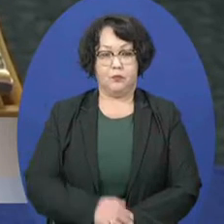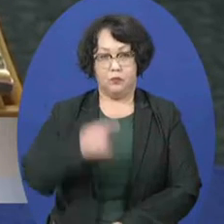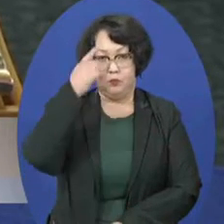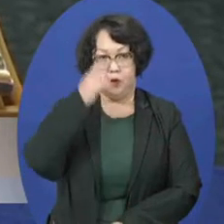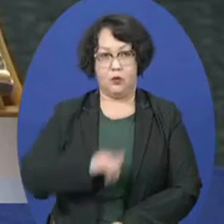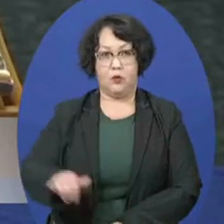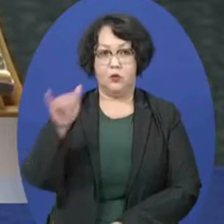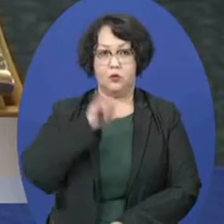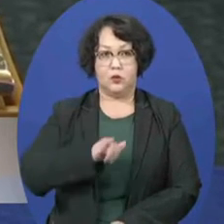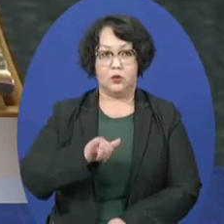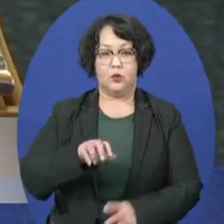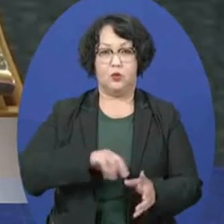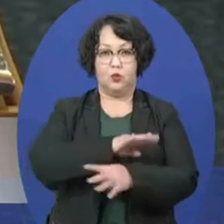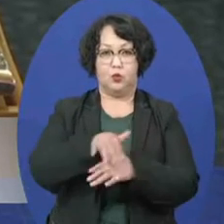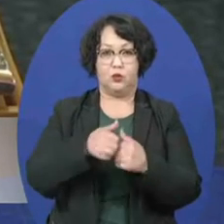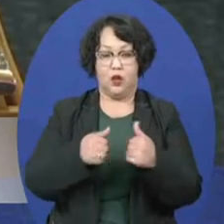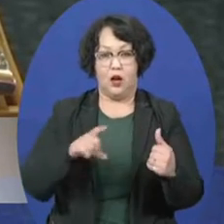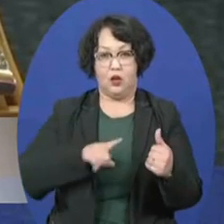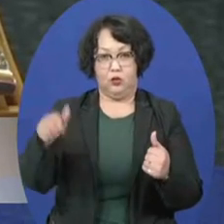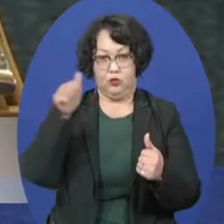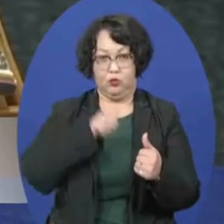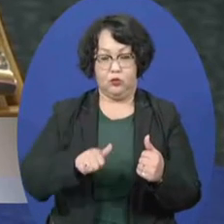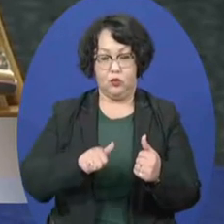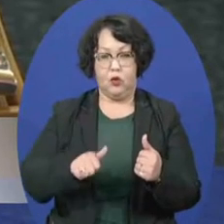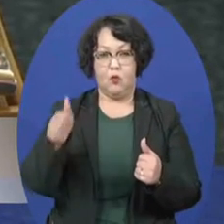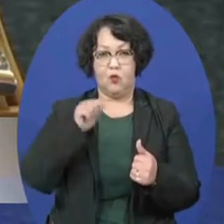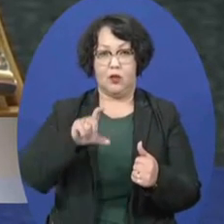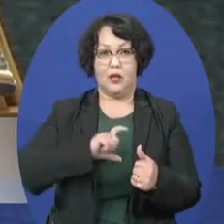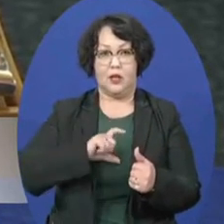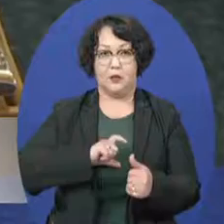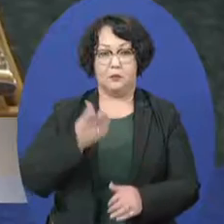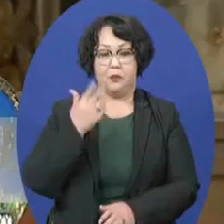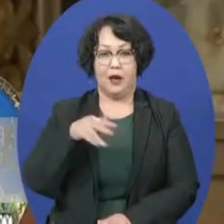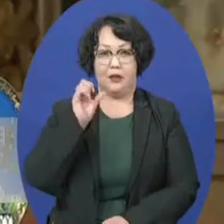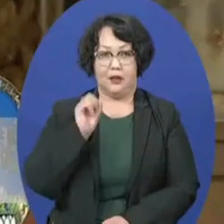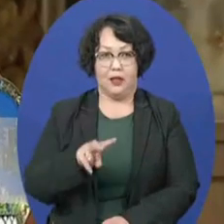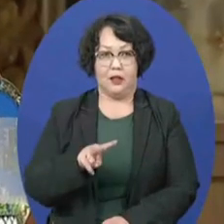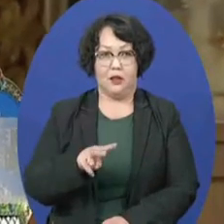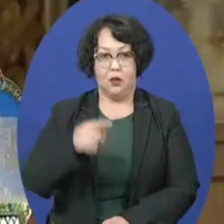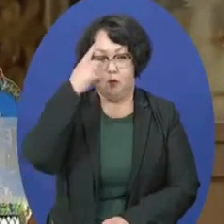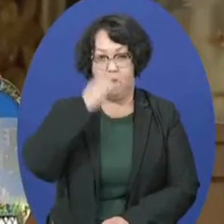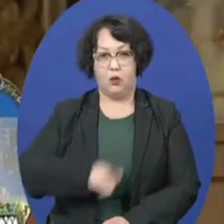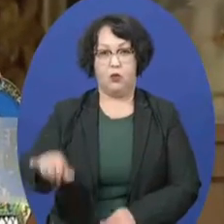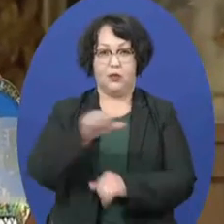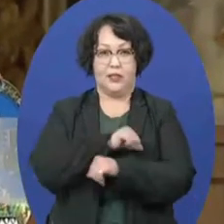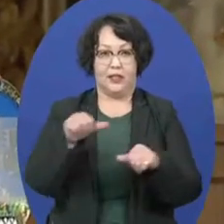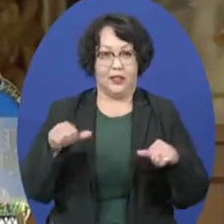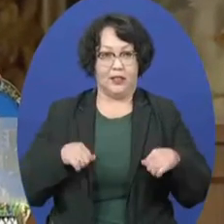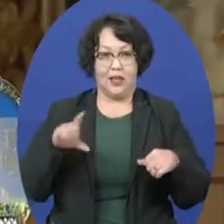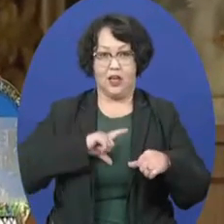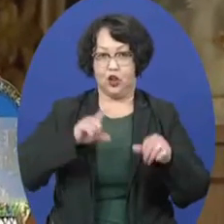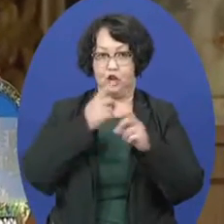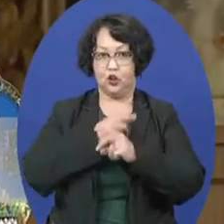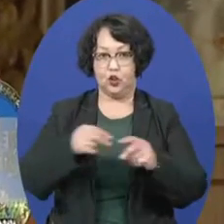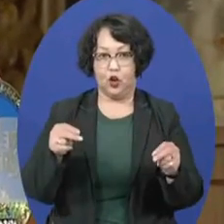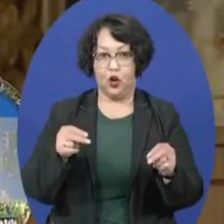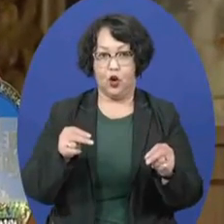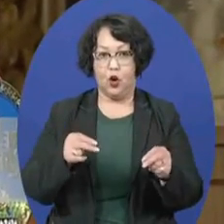Монгол улсын тухайн тогтвол өргөнөх байдал Монголын ард түмний